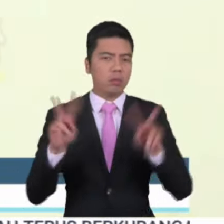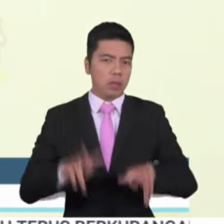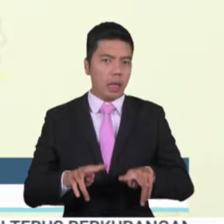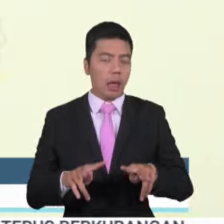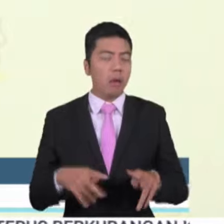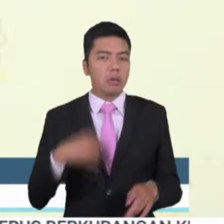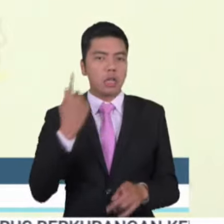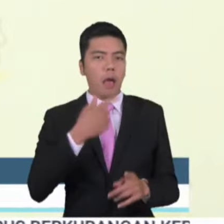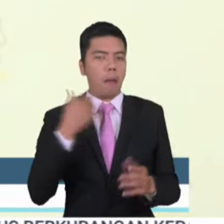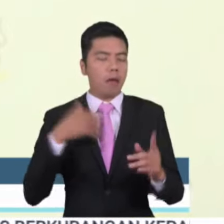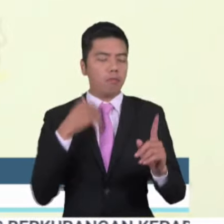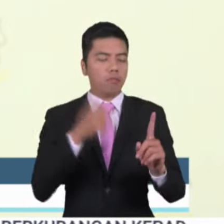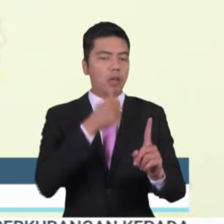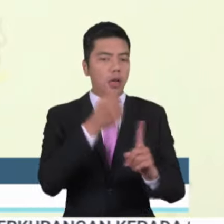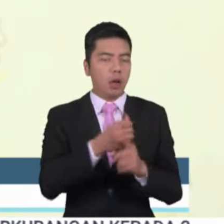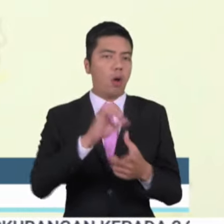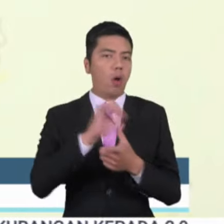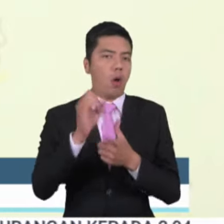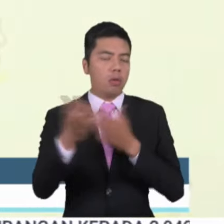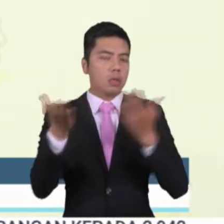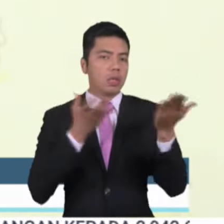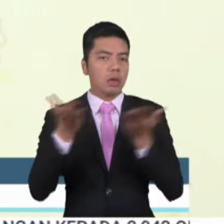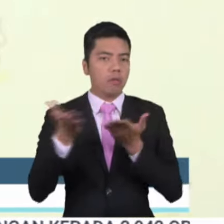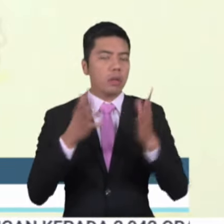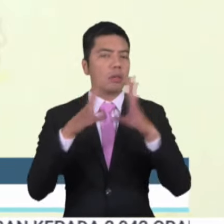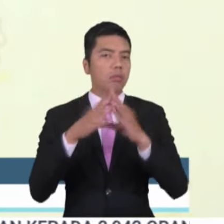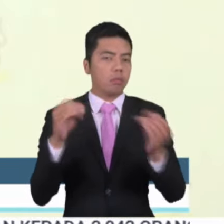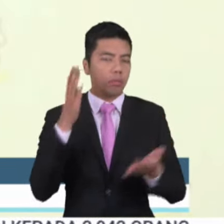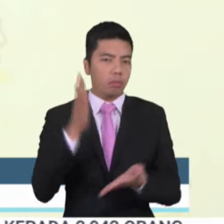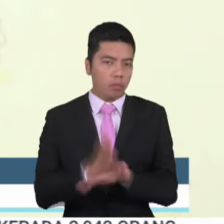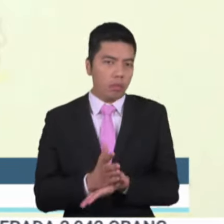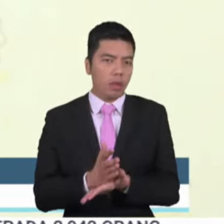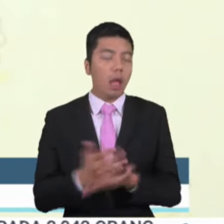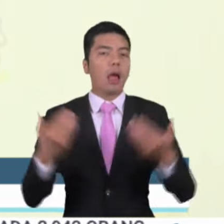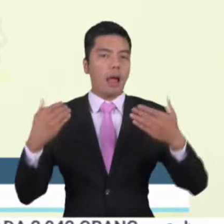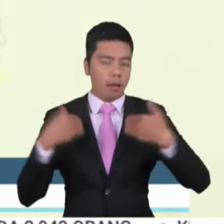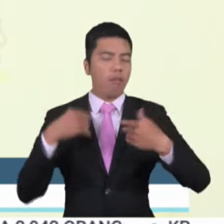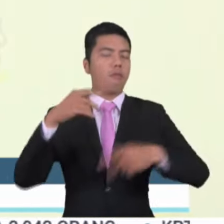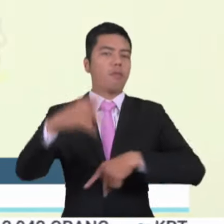mana-mana pelantikan dan juga penamatan ada